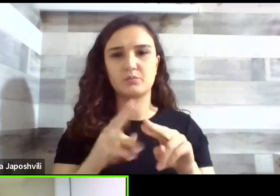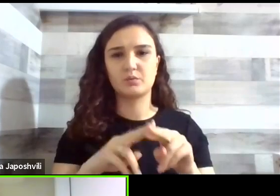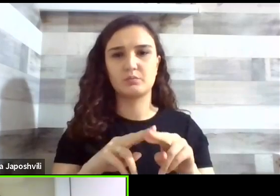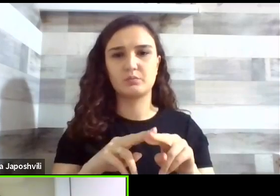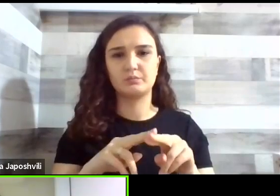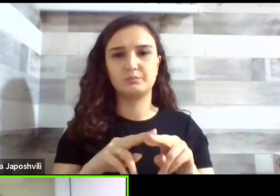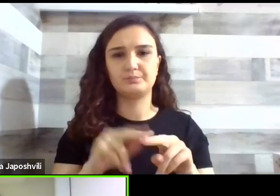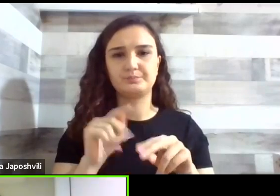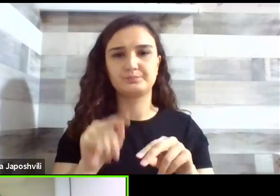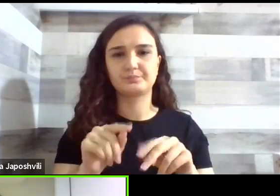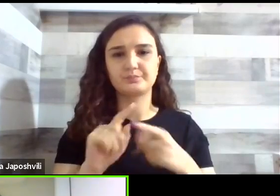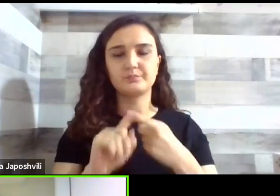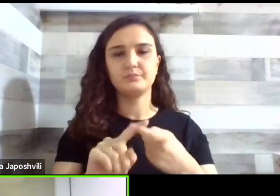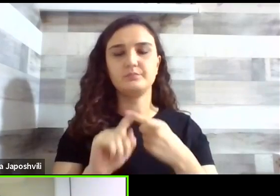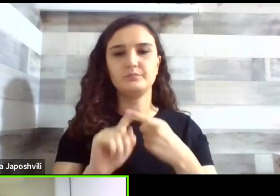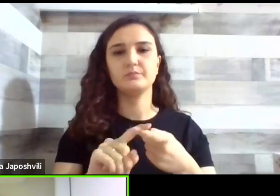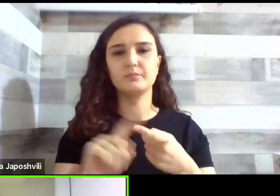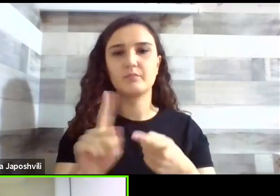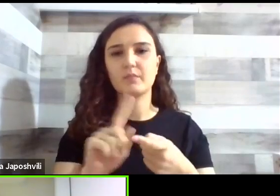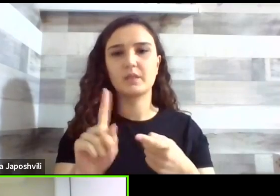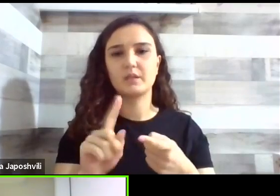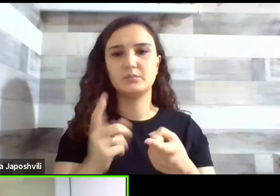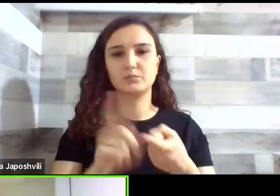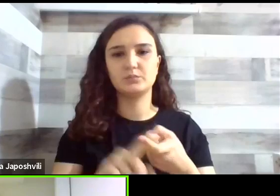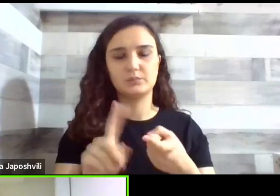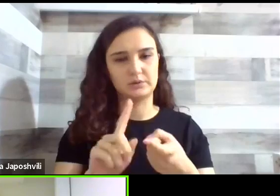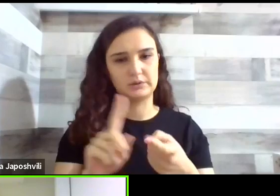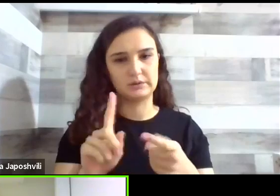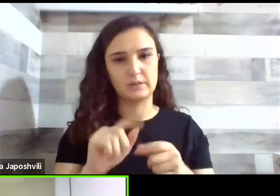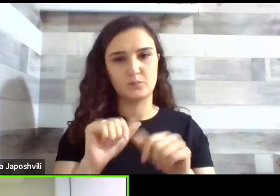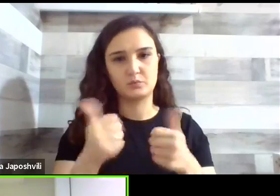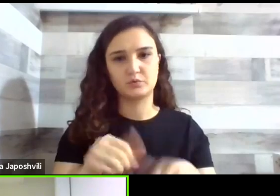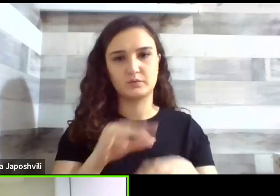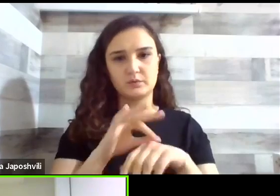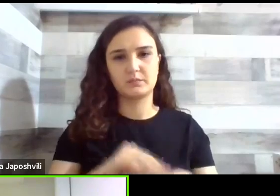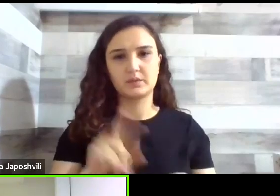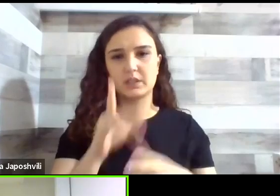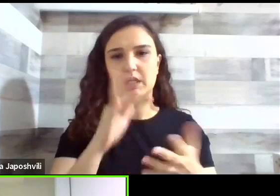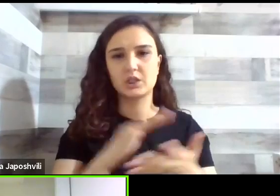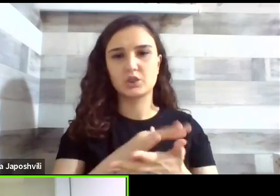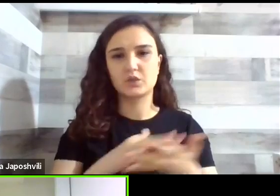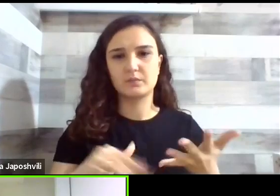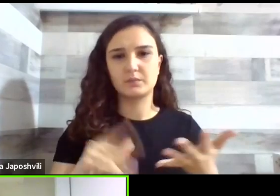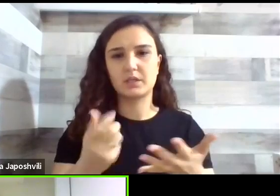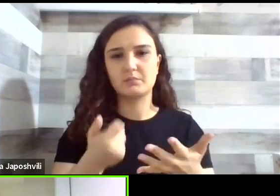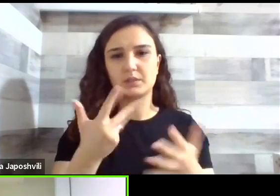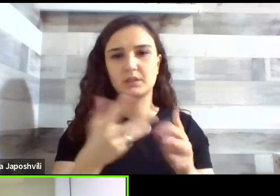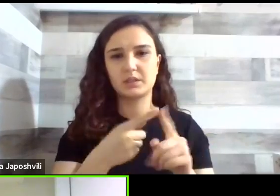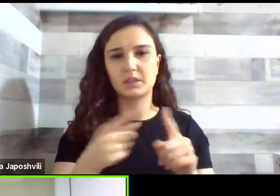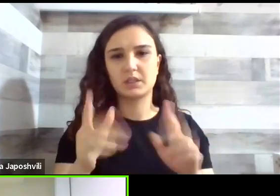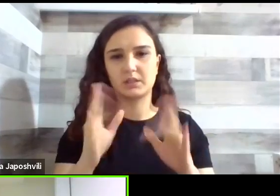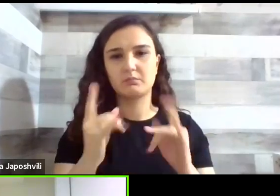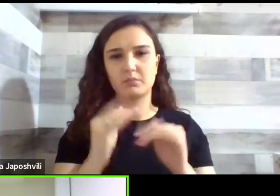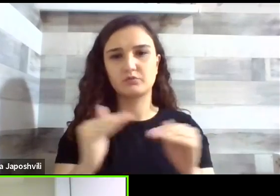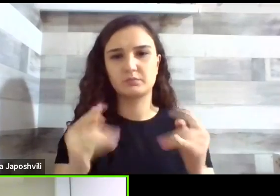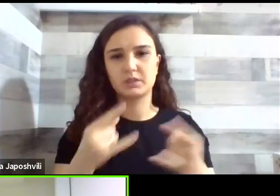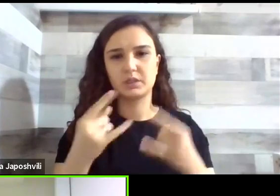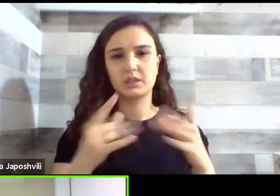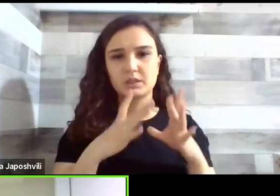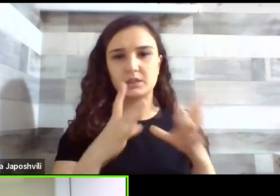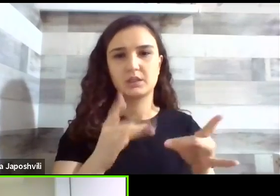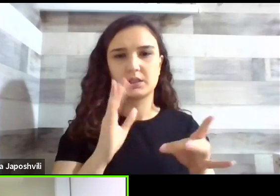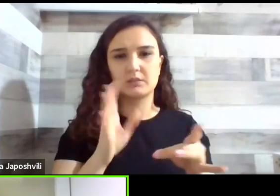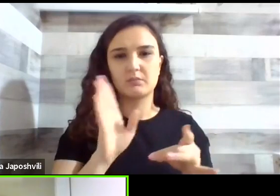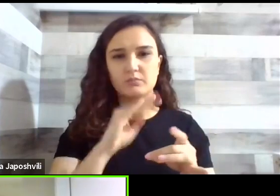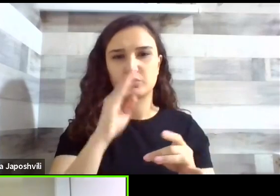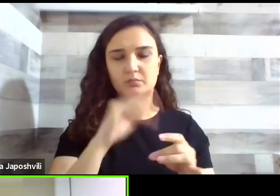ძალიან დამოკიდებულია რა სახით ჩავატარებთ, რა ხანგრძლივობით და რამდენი ხანი იქნება ბავშვი ეკრანთან იქნება თუ არა, მშობელი